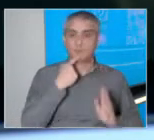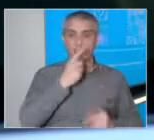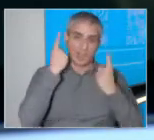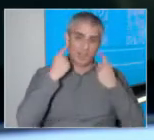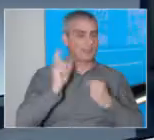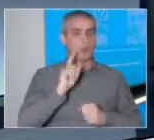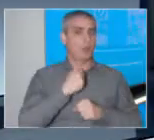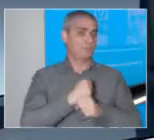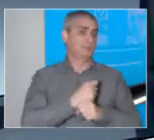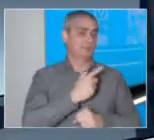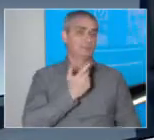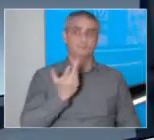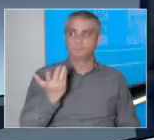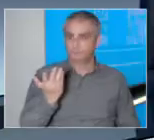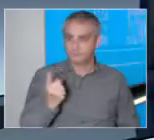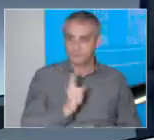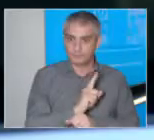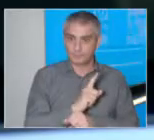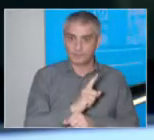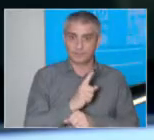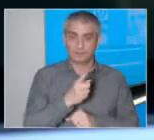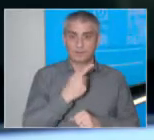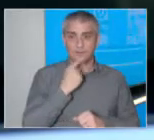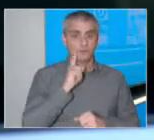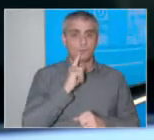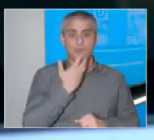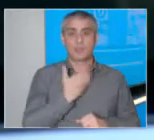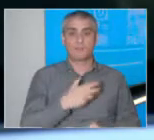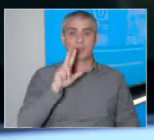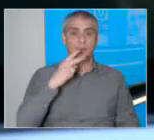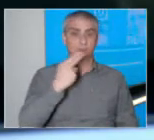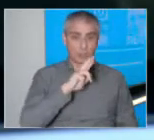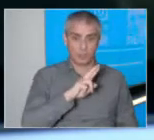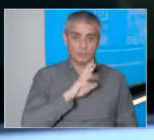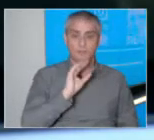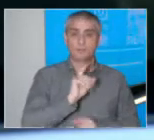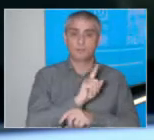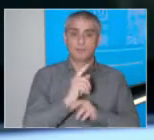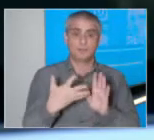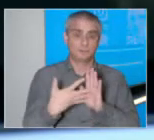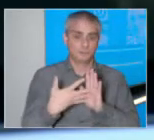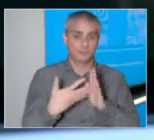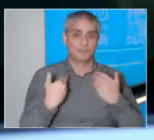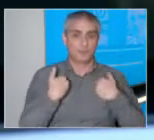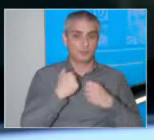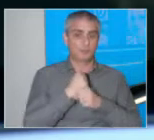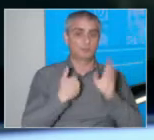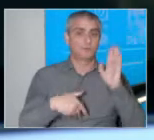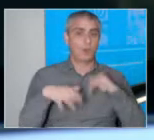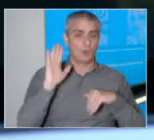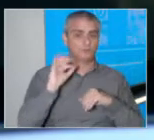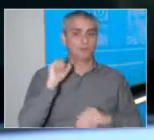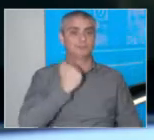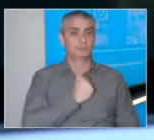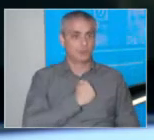מייצגים ציונות דתית. שוב, בינתיים בסקרים, בסוף בשמות של רבני צוהר, בינתיים בסקרים, אנחנו מייצגים את רוב רובה של